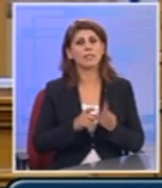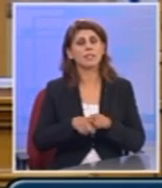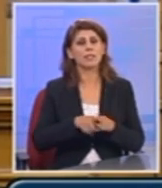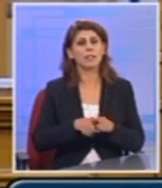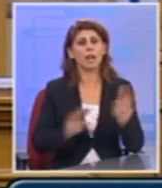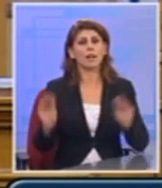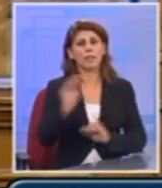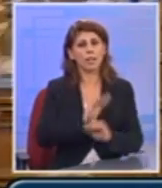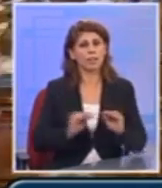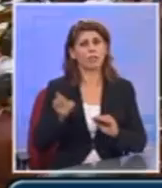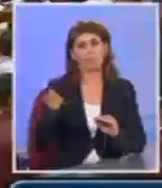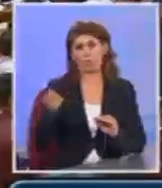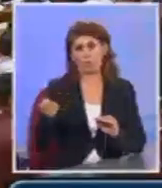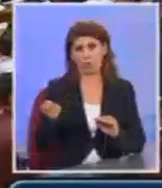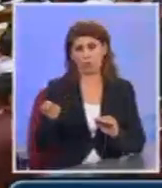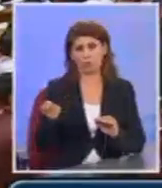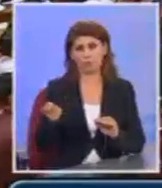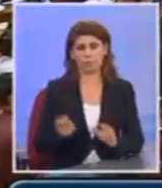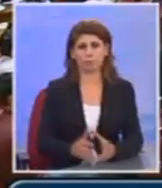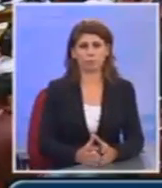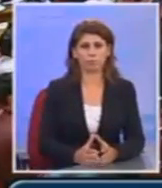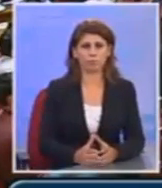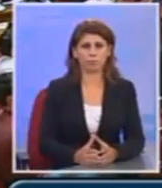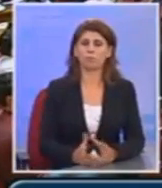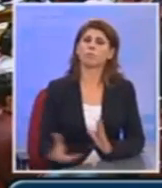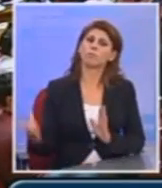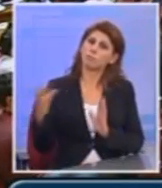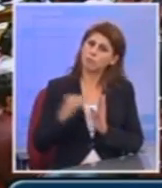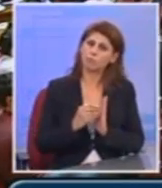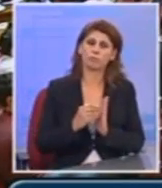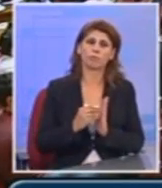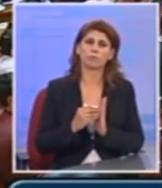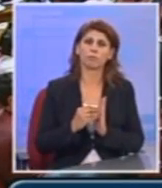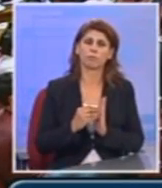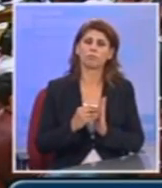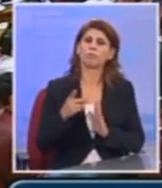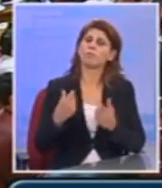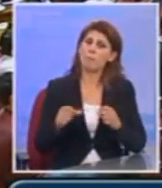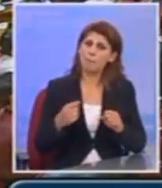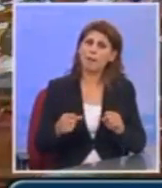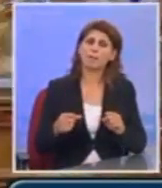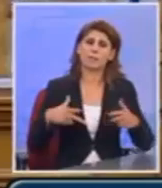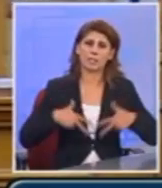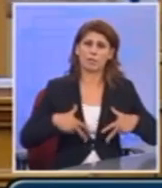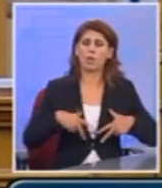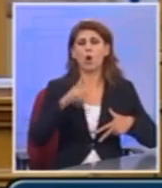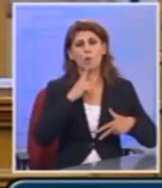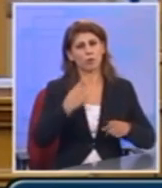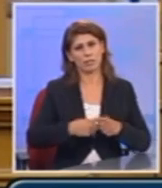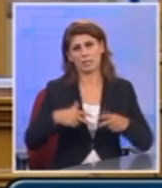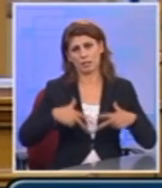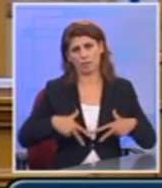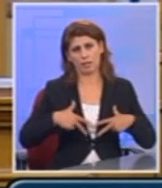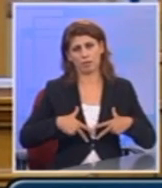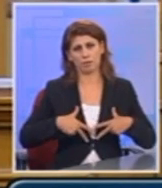αναδιάρθρωση χρεών συμπεριλαμβανομένων και των μονομερών πράξεων από πλευράς κυβερνήσεων όπως της ελληνικής